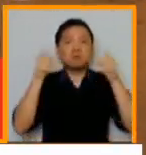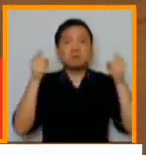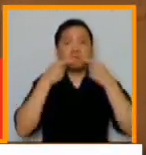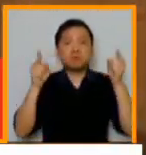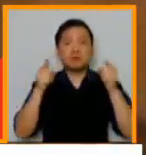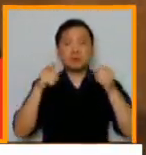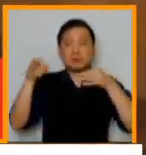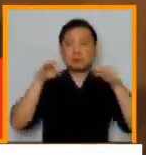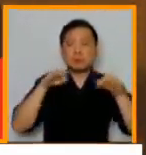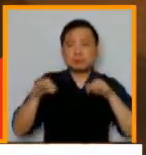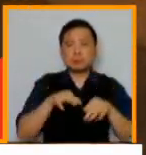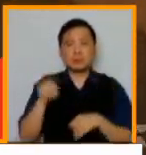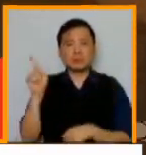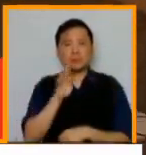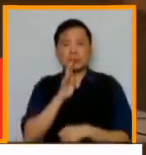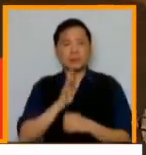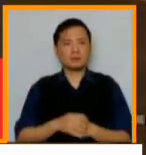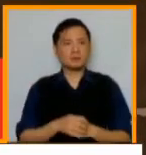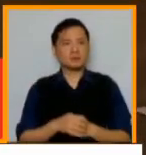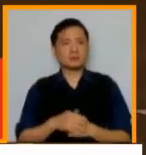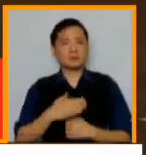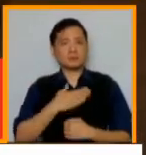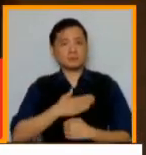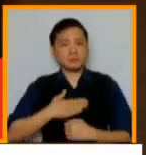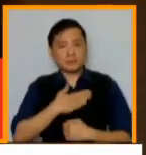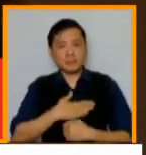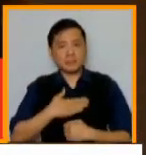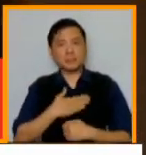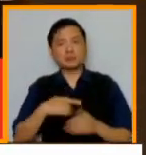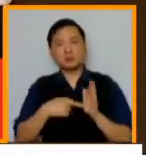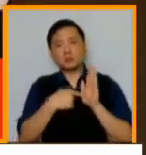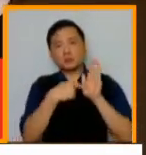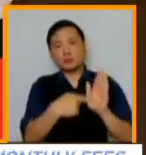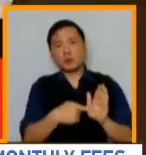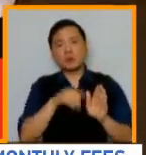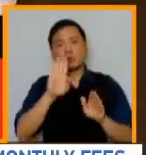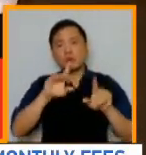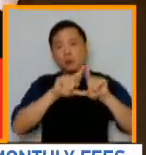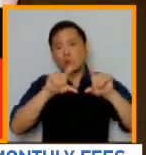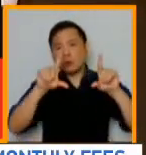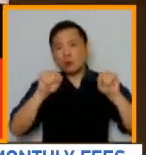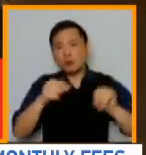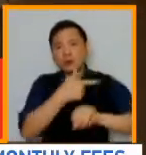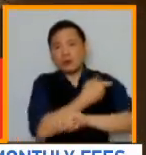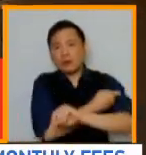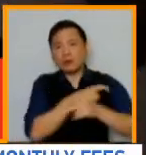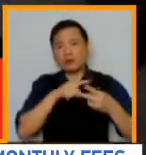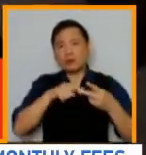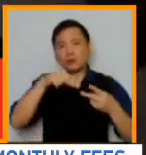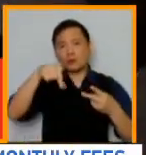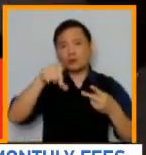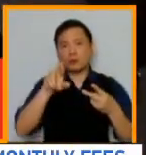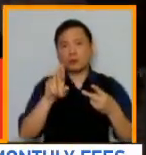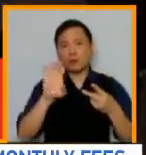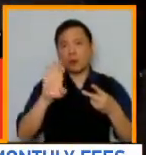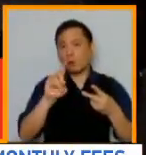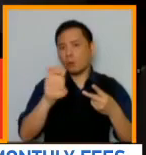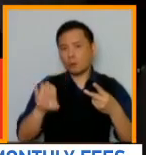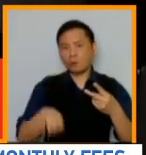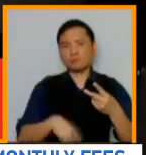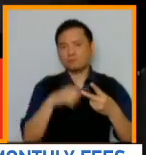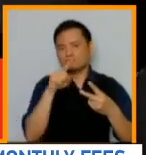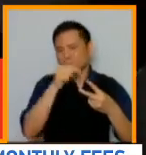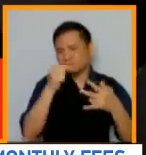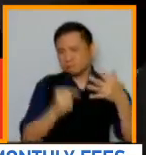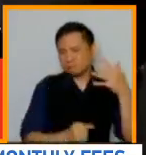Cathedral, pakilabas lamang po ang inyong mga vaccination card at QR code ng StaySafe app. Kailangan naman dumaan sa